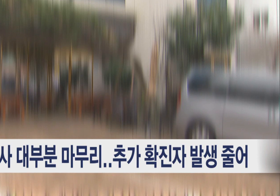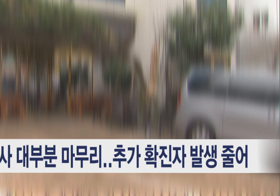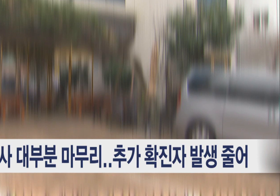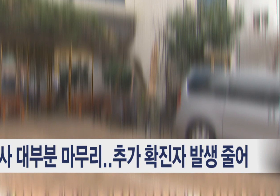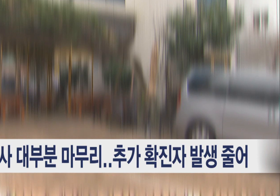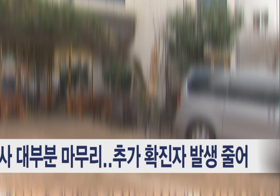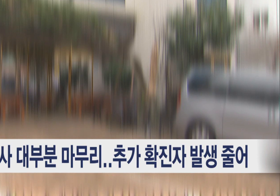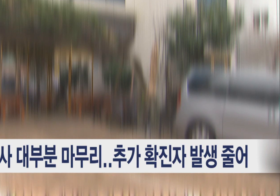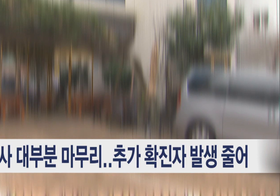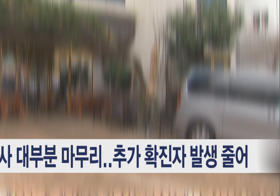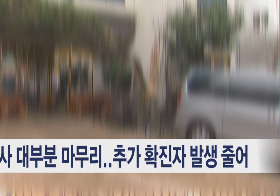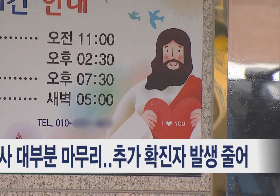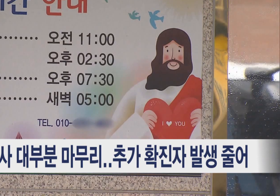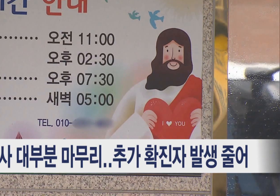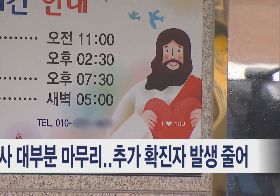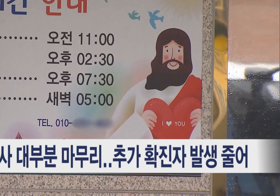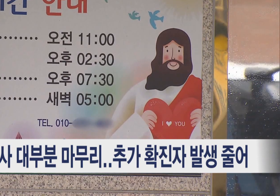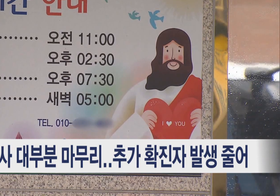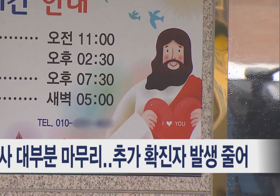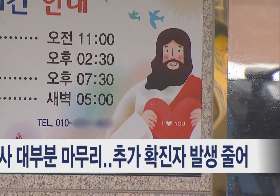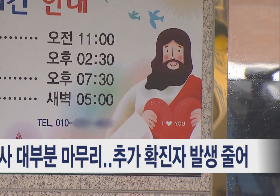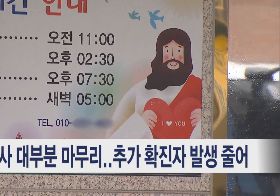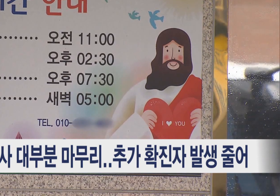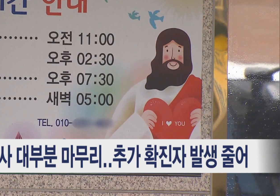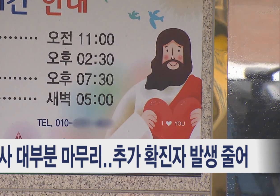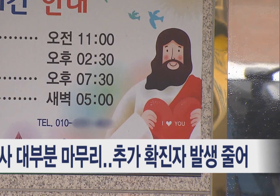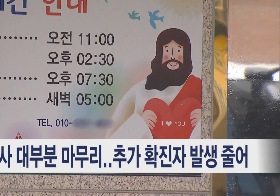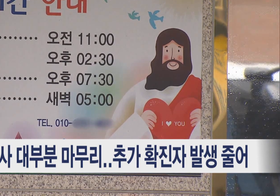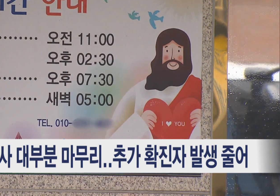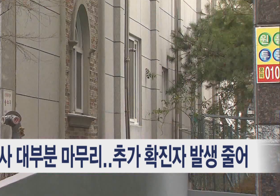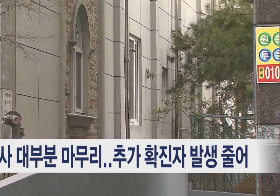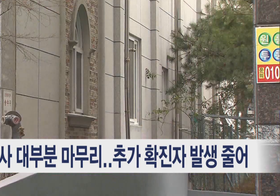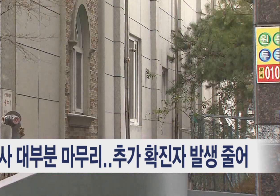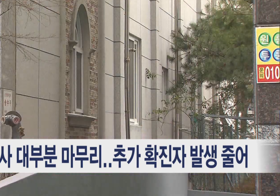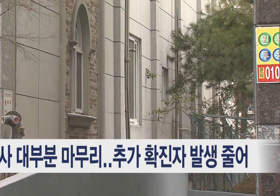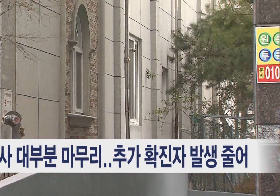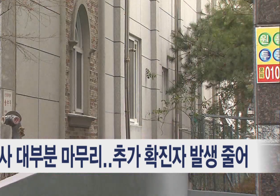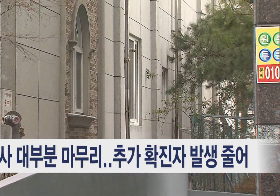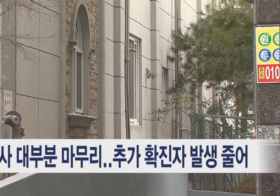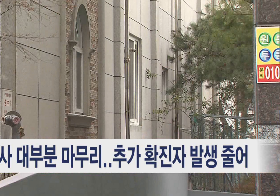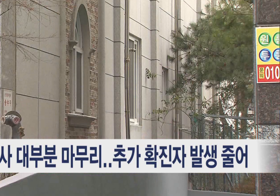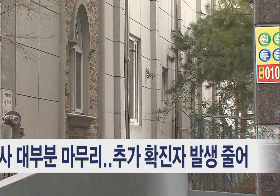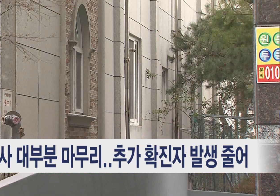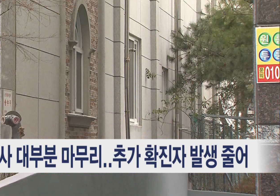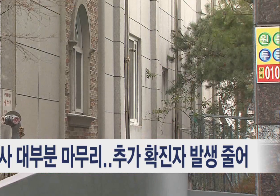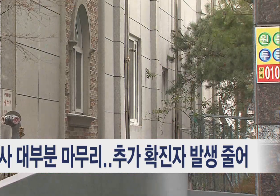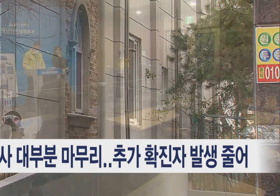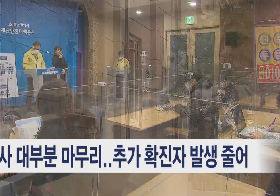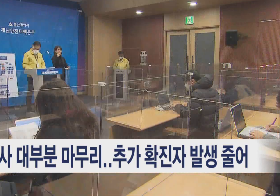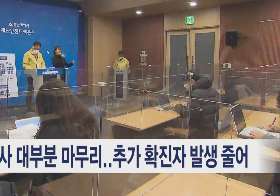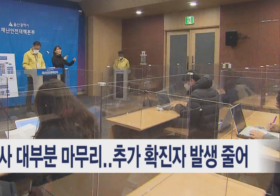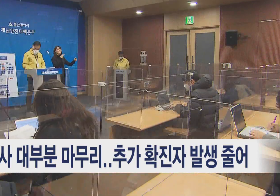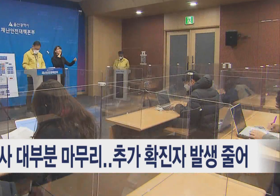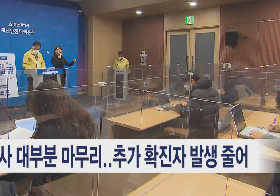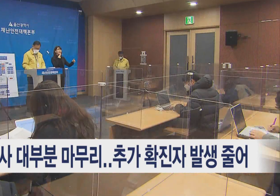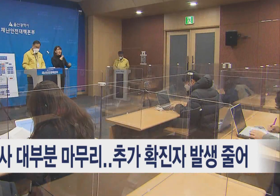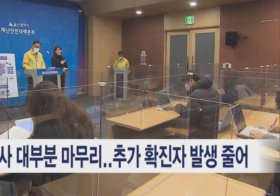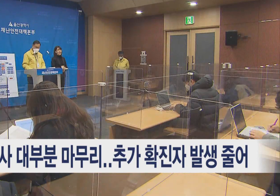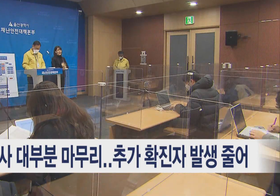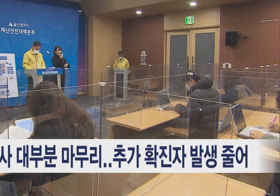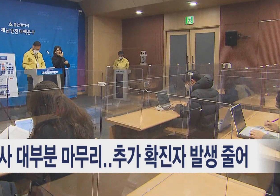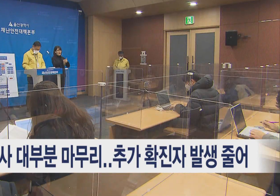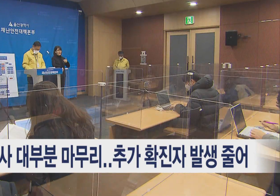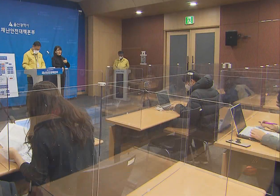울산지부 사무실과 중구 제2 울산교회에 대한 집합금지 조치가 내려지면서 추가 확진자 발생이 줄어들고 있는